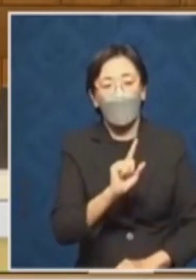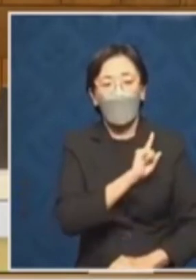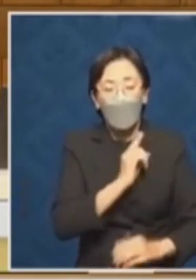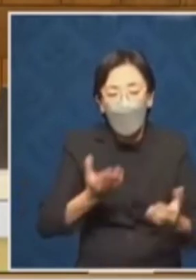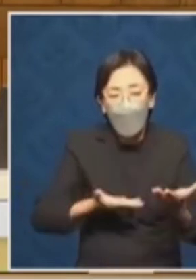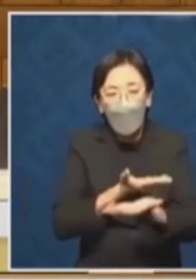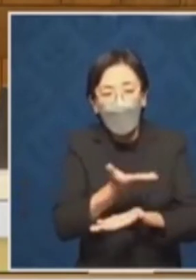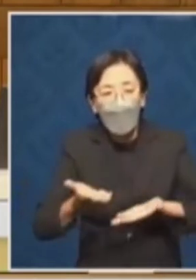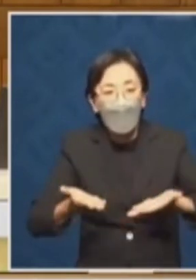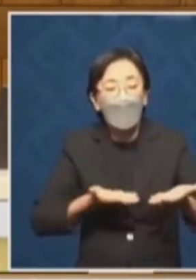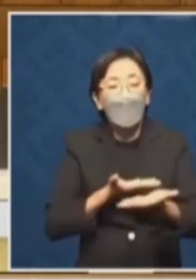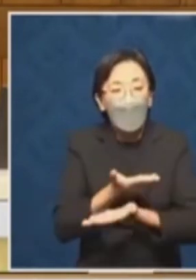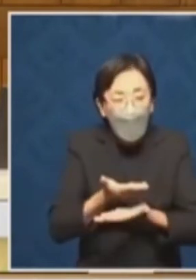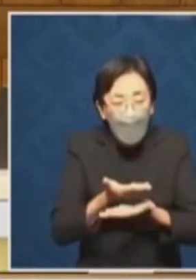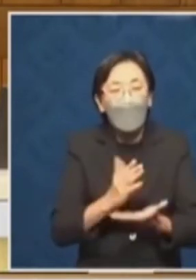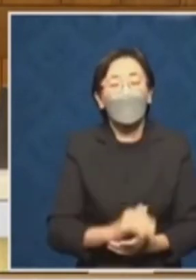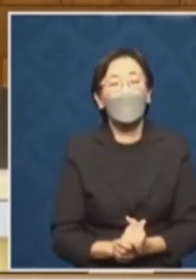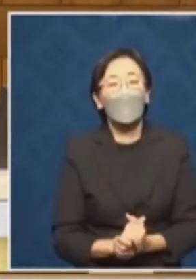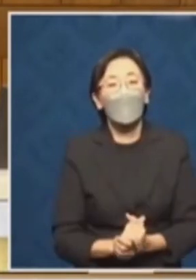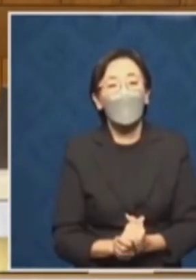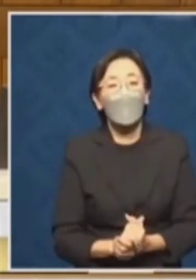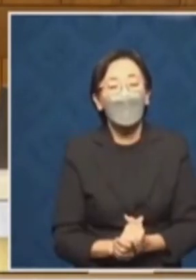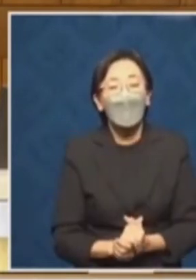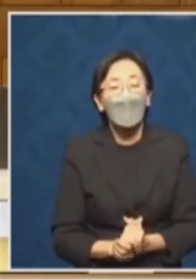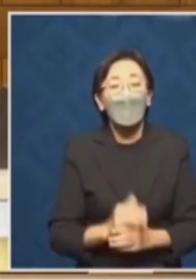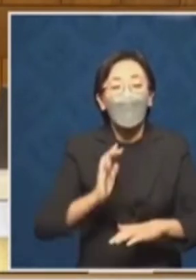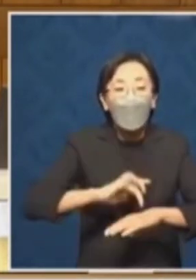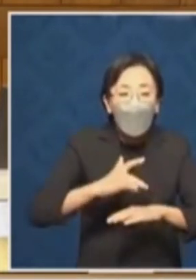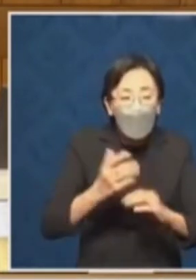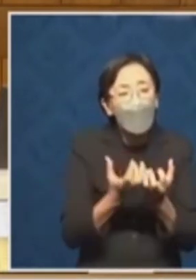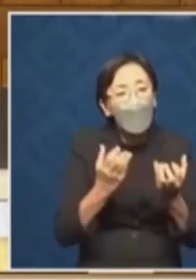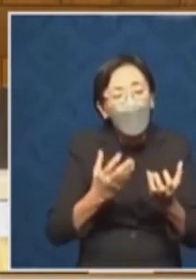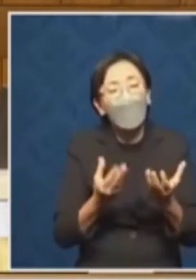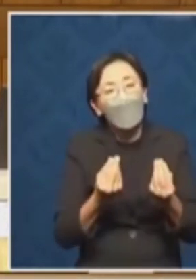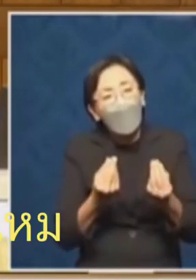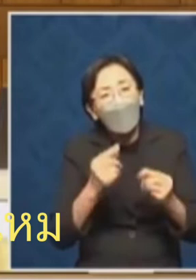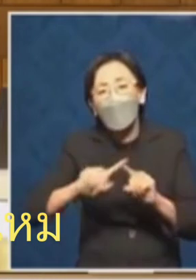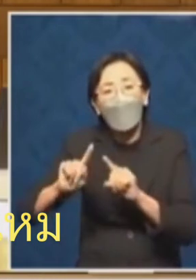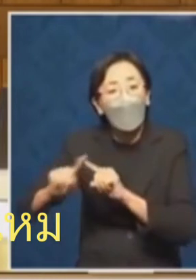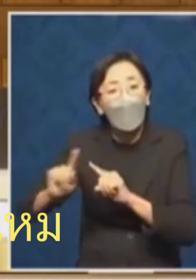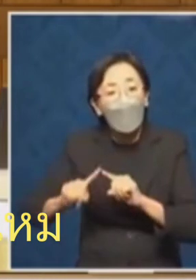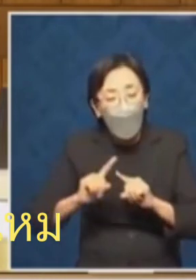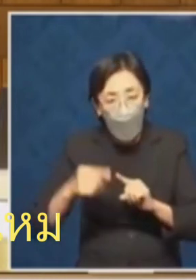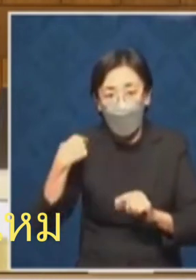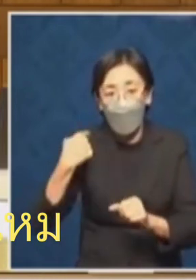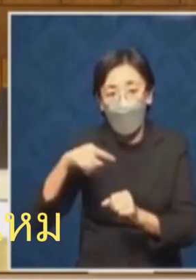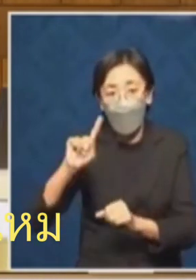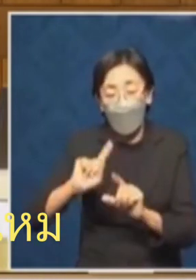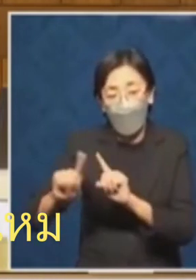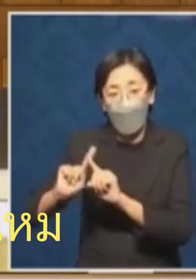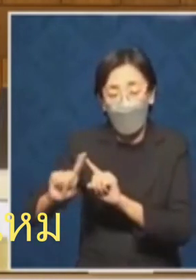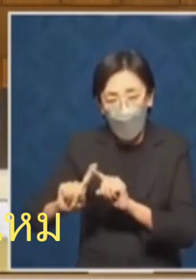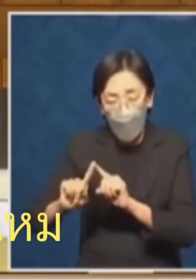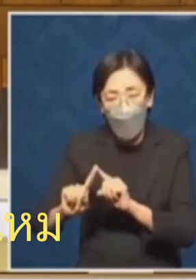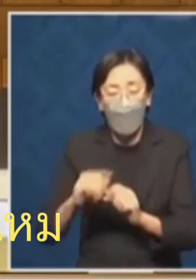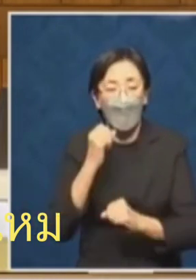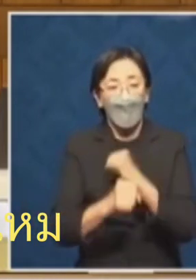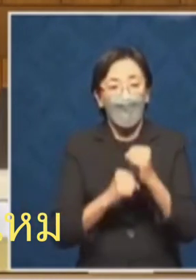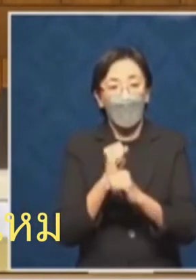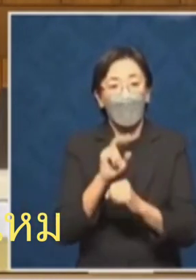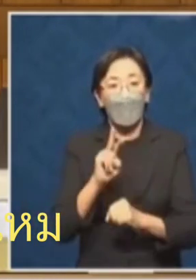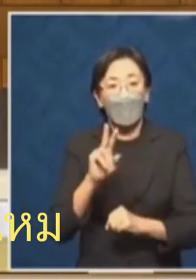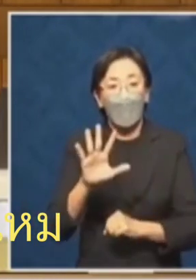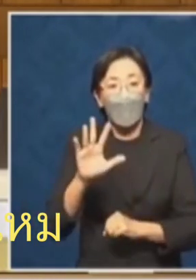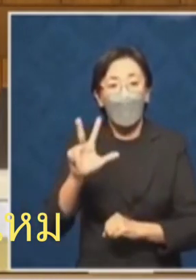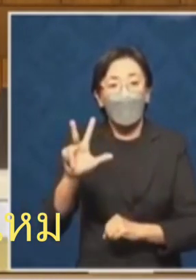าจไว้จึงไม่ให้การเลือกตั้งหรือพวกมึงยังกิน